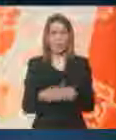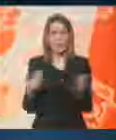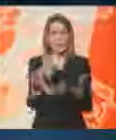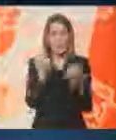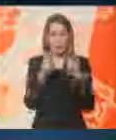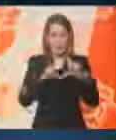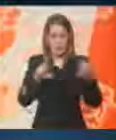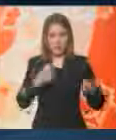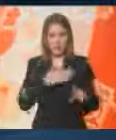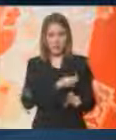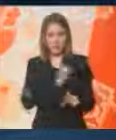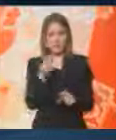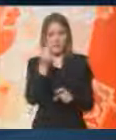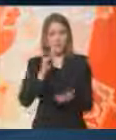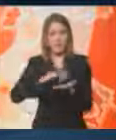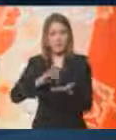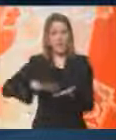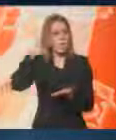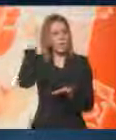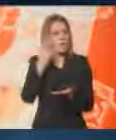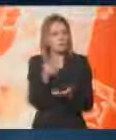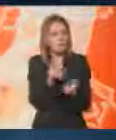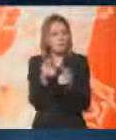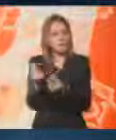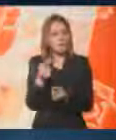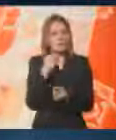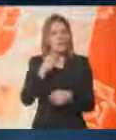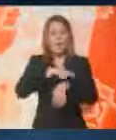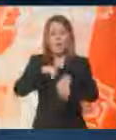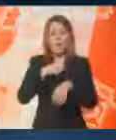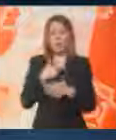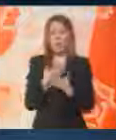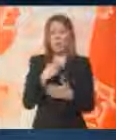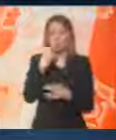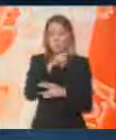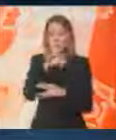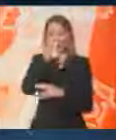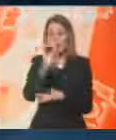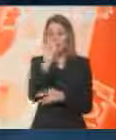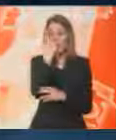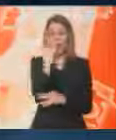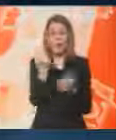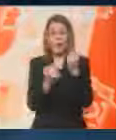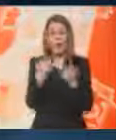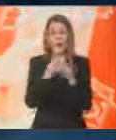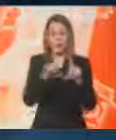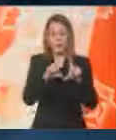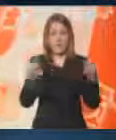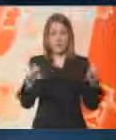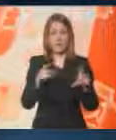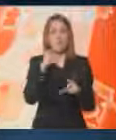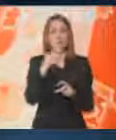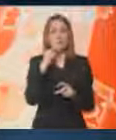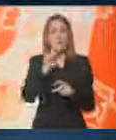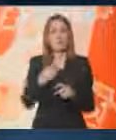Srpske tablice MUP-a Srbije na centralnom Kosovu su retkost. Za nekoliko sati provedenih danas u Gračanici primetili smo jedno vozilo sa novim tablicama. Sa njima